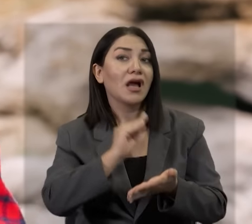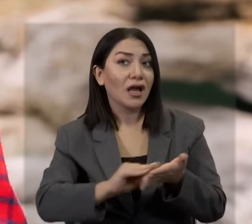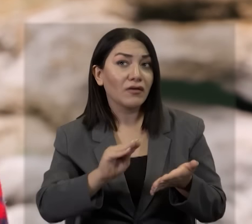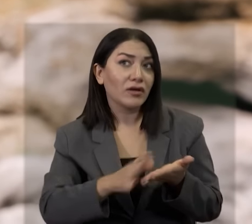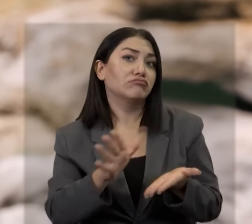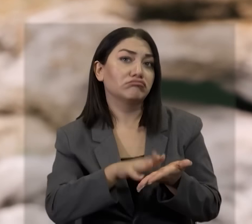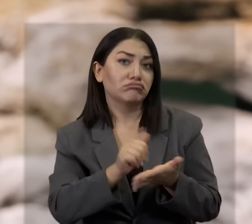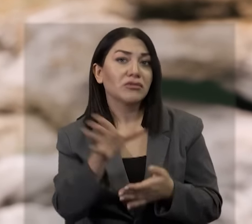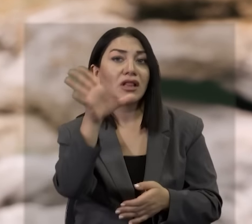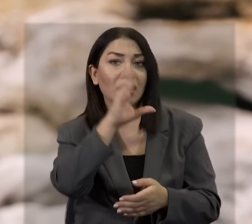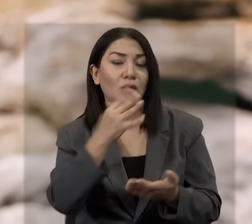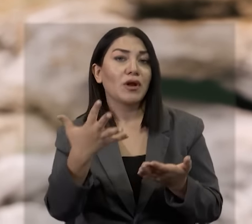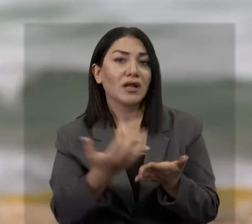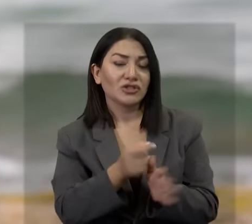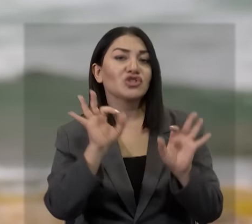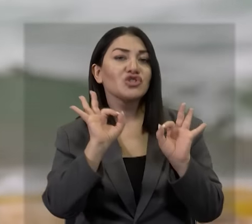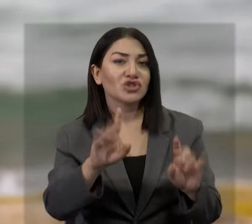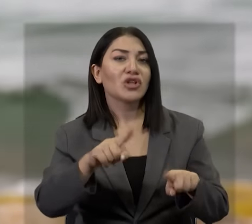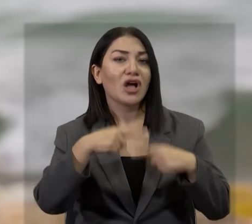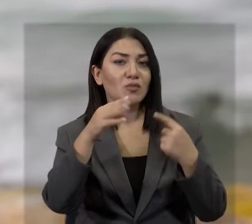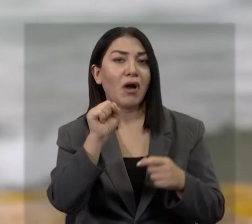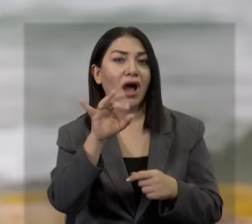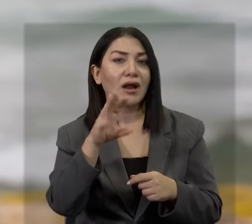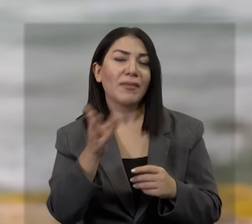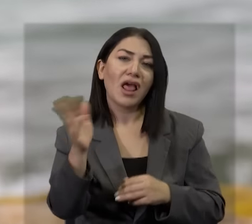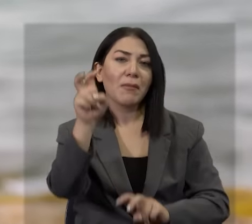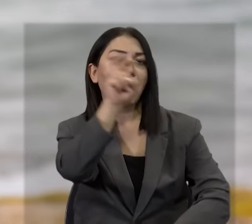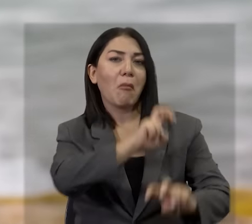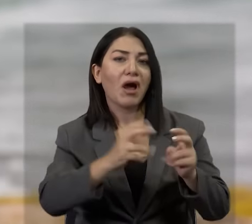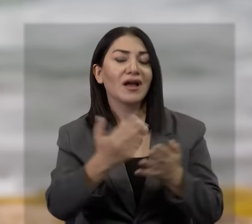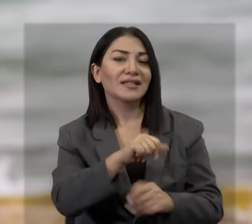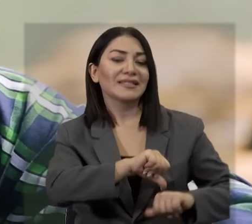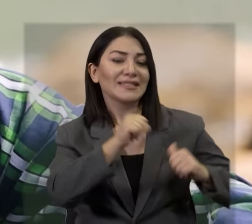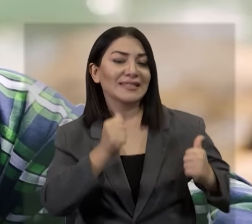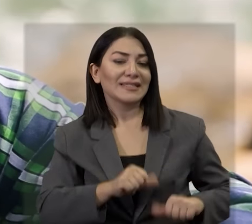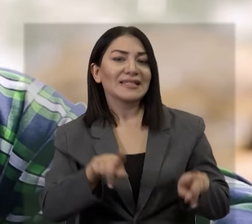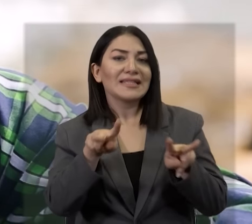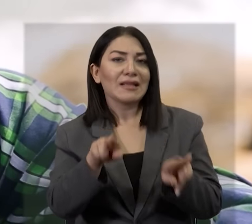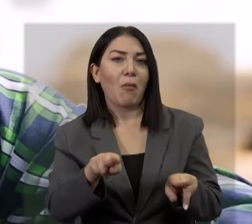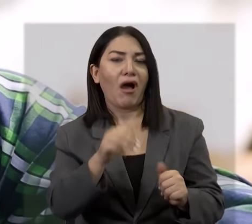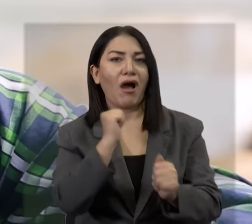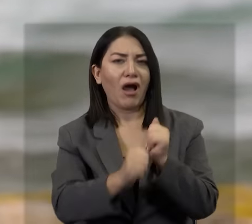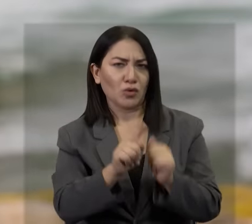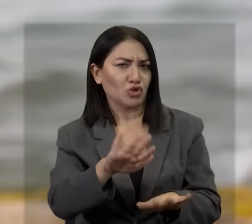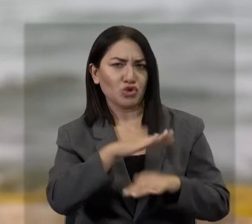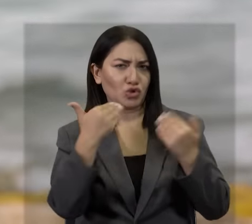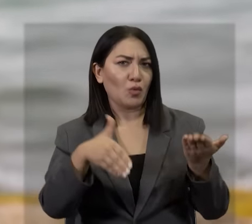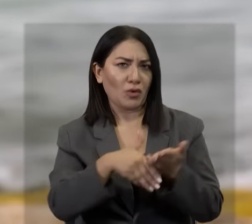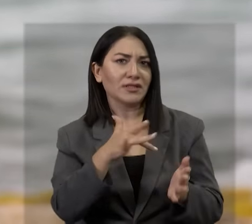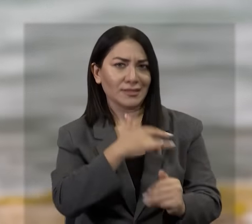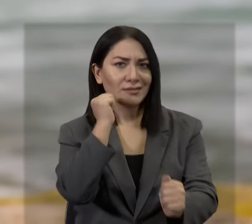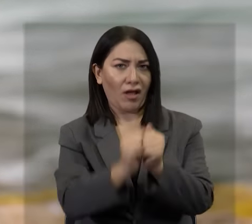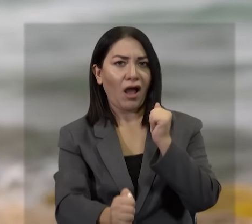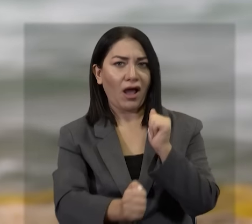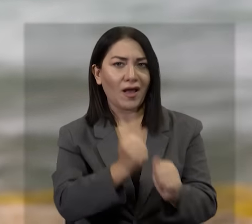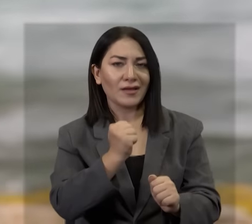Դե գիտես, եթե գրված ա, ուրեմն հնարավոր ա գտնել։ Ճիշտ ա ասում Արմինը, եկի գտնենք այս սրտաձև քարը։ Չեք ուզում ոգնեք, չեմ ասկան